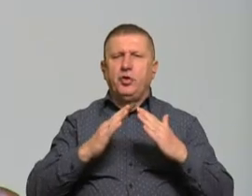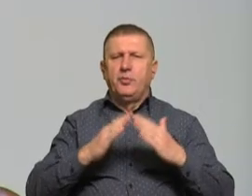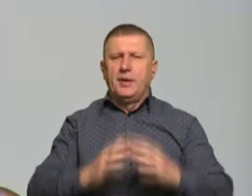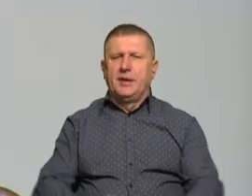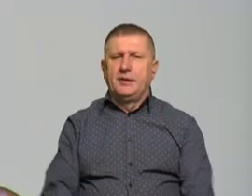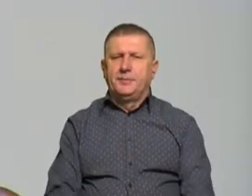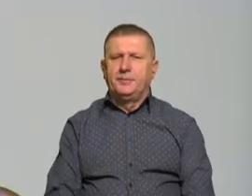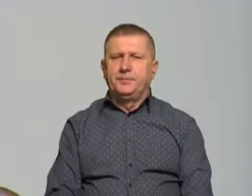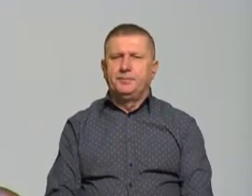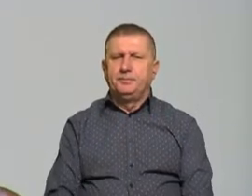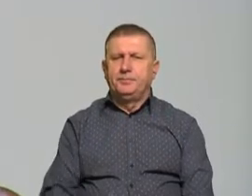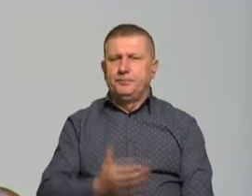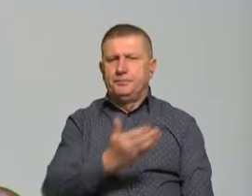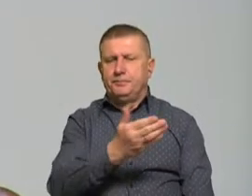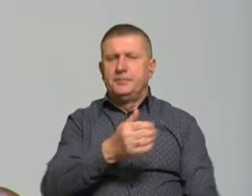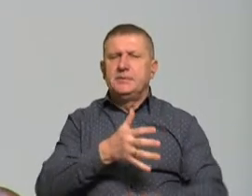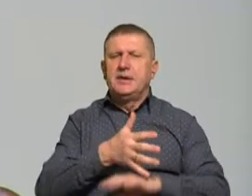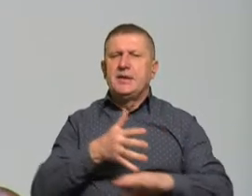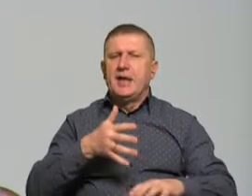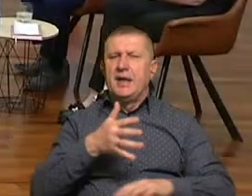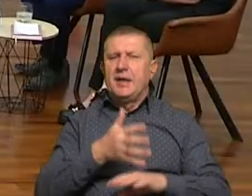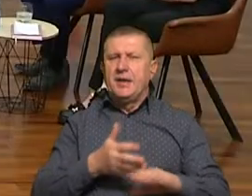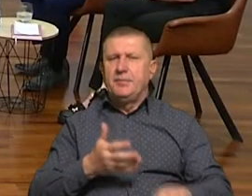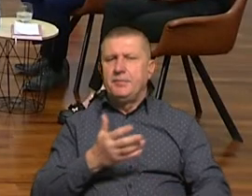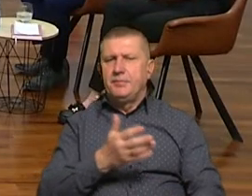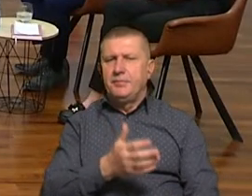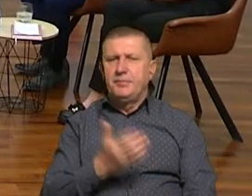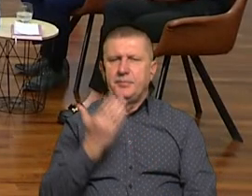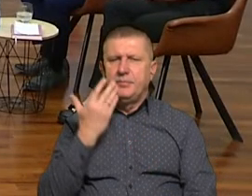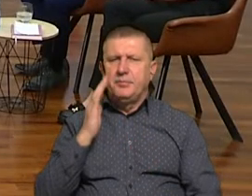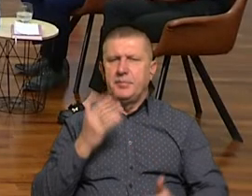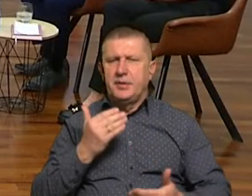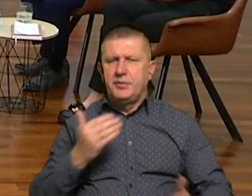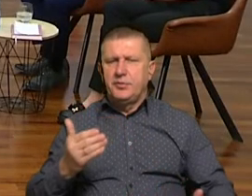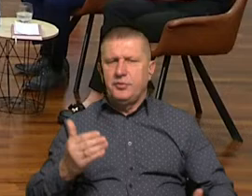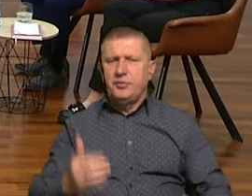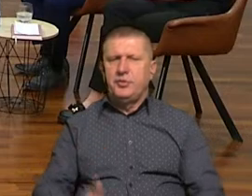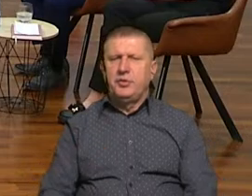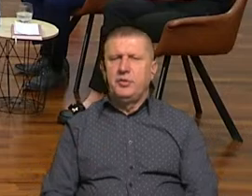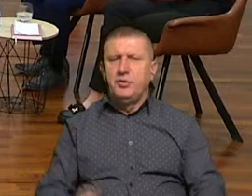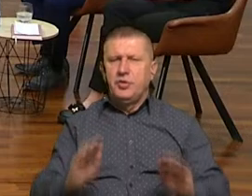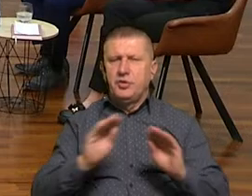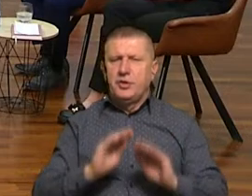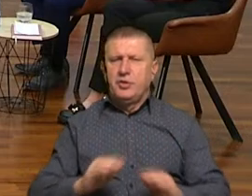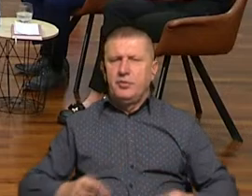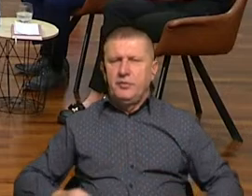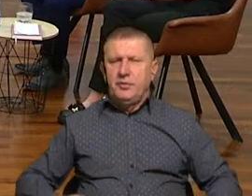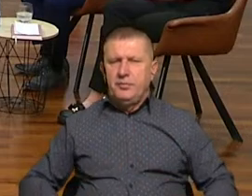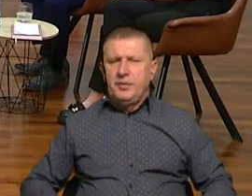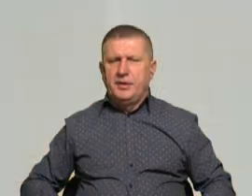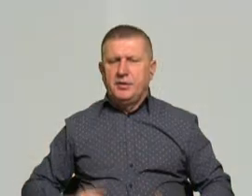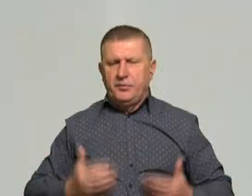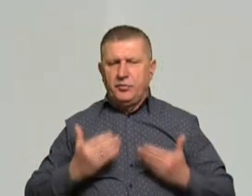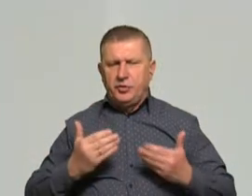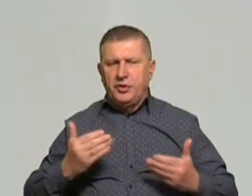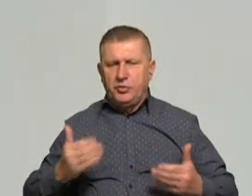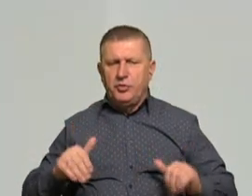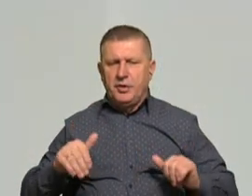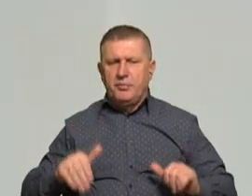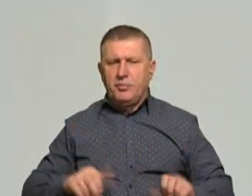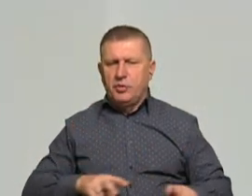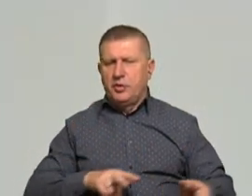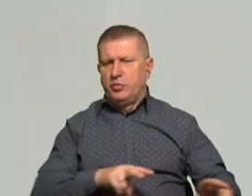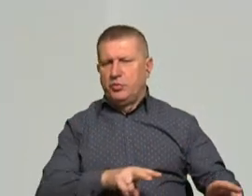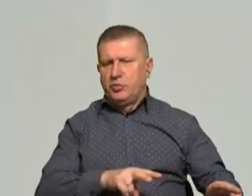na pytanie rozpoczyna pani radna Małgorzata Zaremska. Bardzo dziękuję, szanowni państwo, że mogę uczestniczyć w tym wydarzeniu.